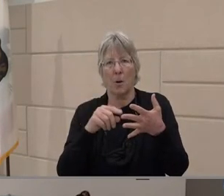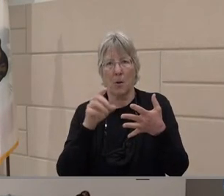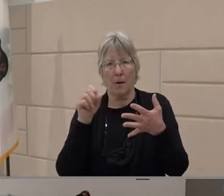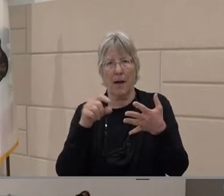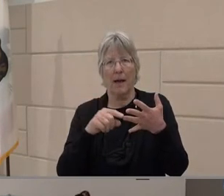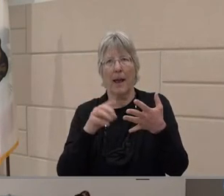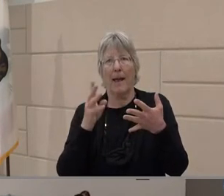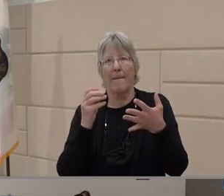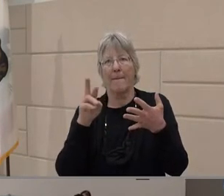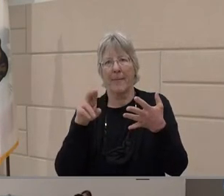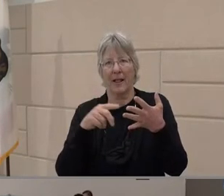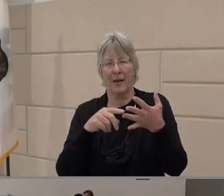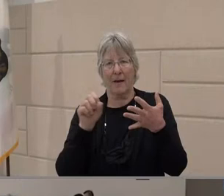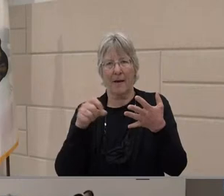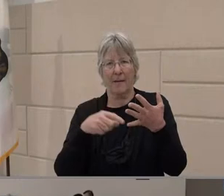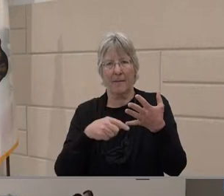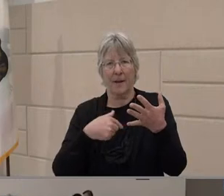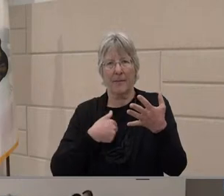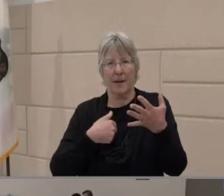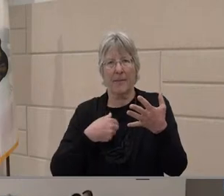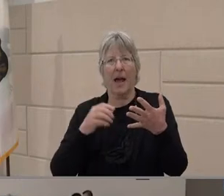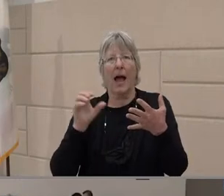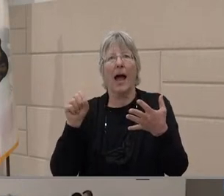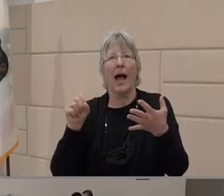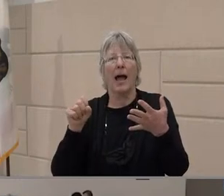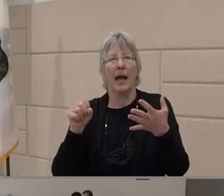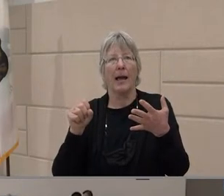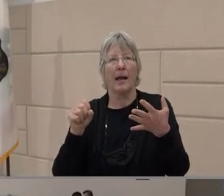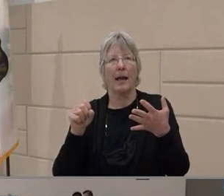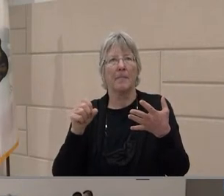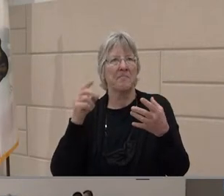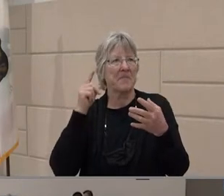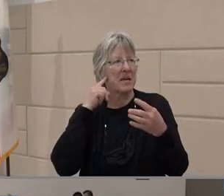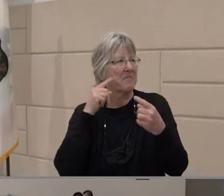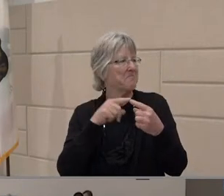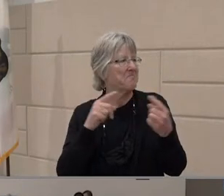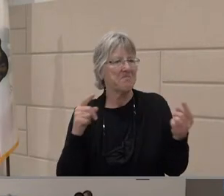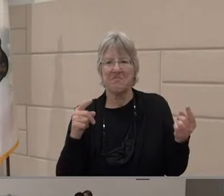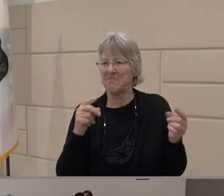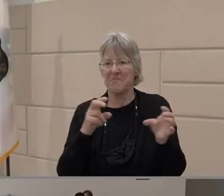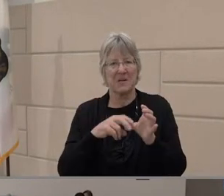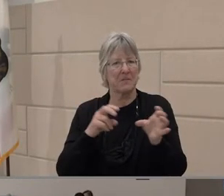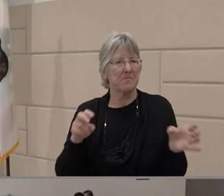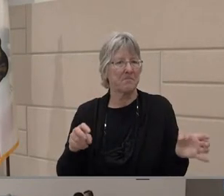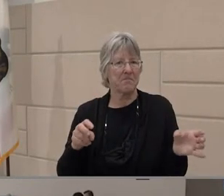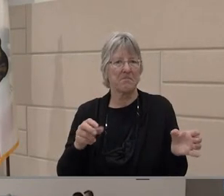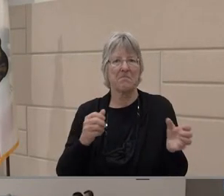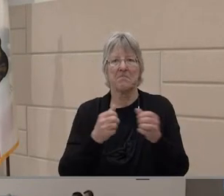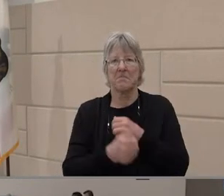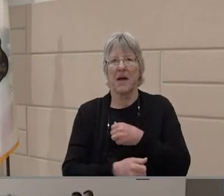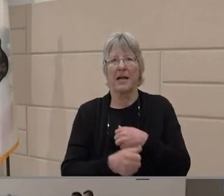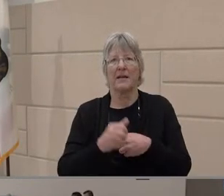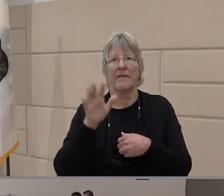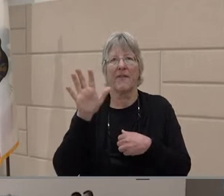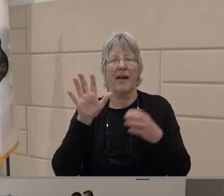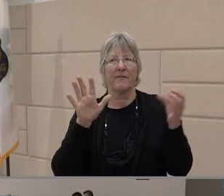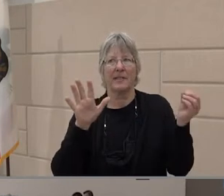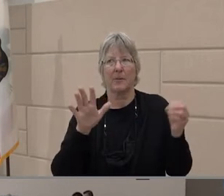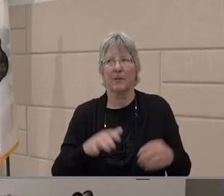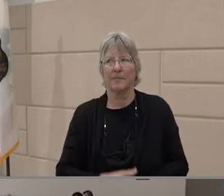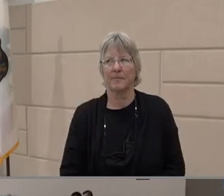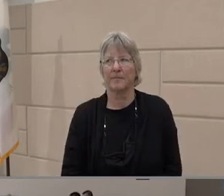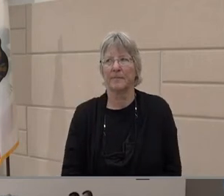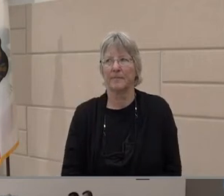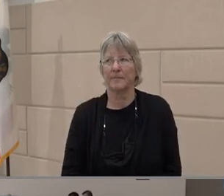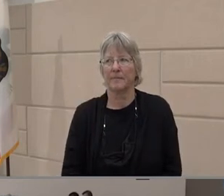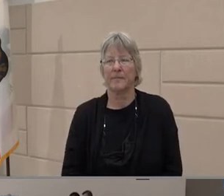ត្តពួកគាត់គ្រប់គ្រងពេញចិត្តមានការគ្រប់គ្រងពេញចិត្តមានការចំទាស់វិញទេ